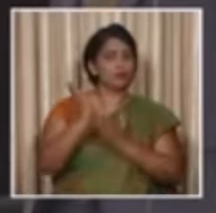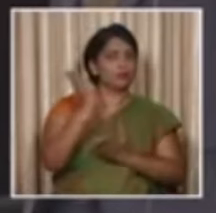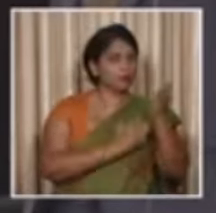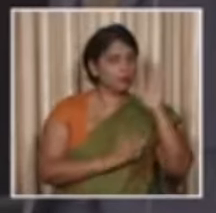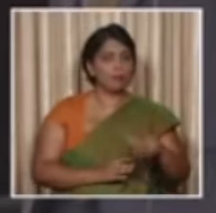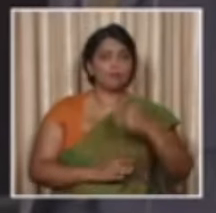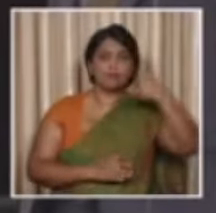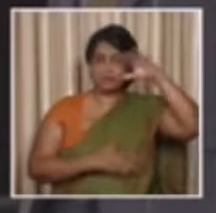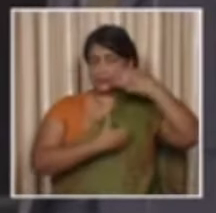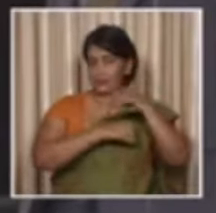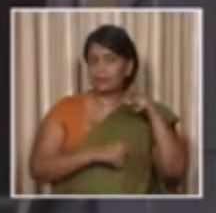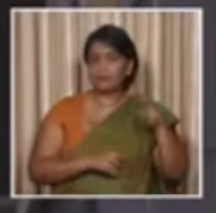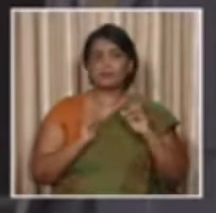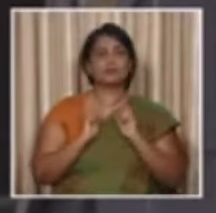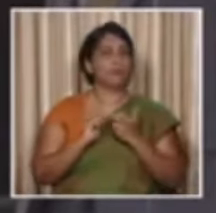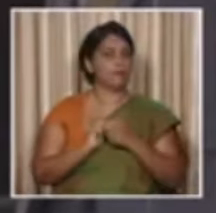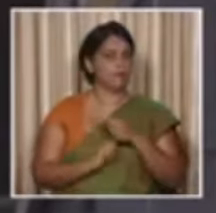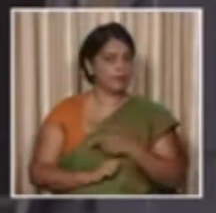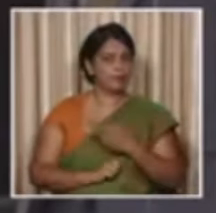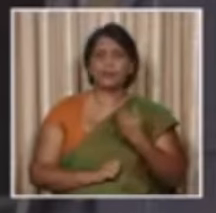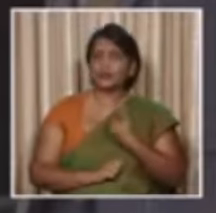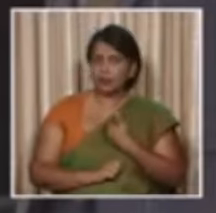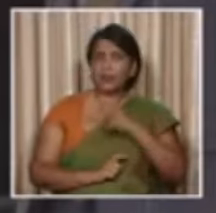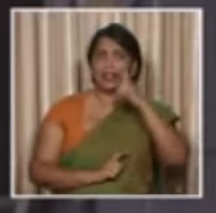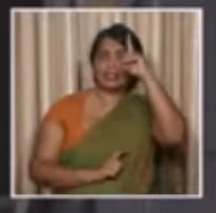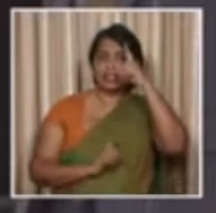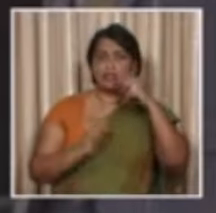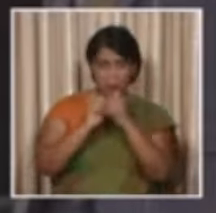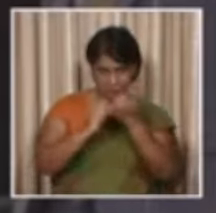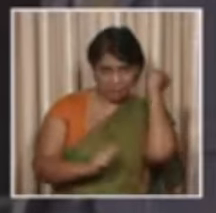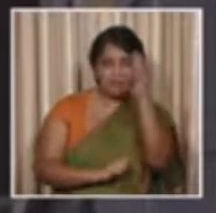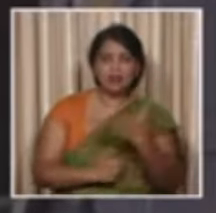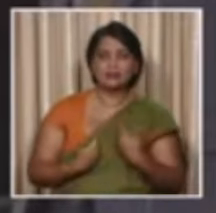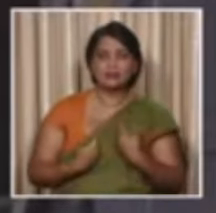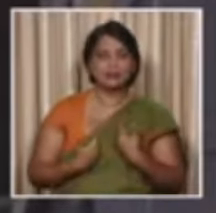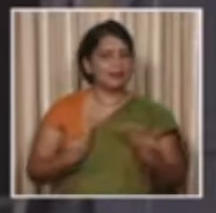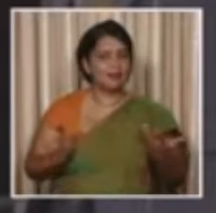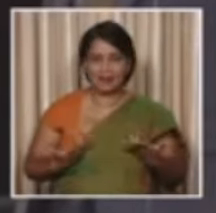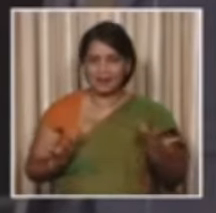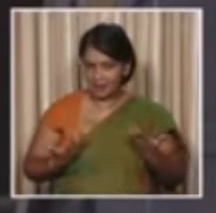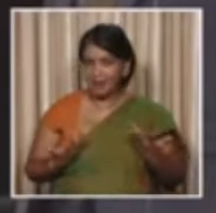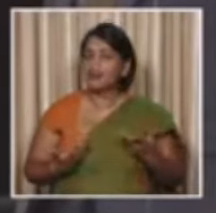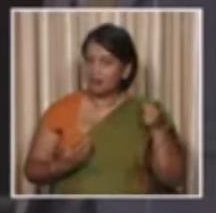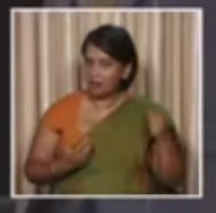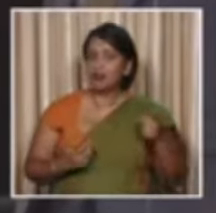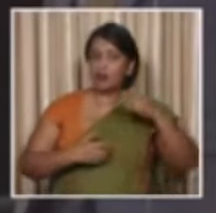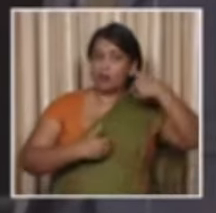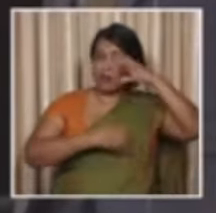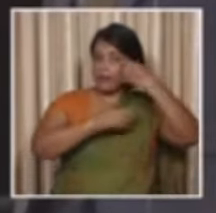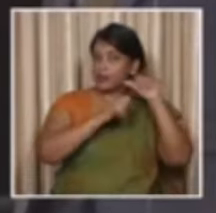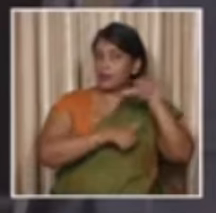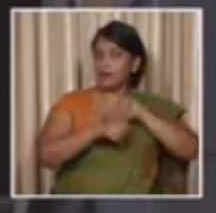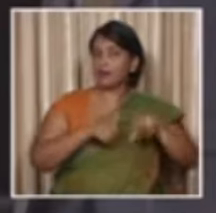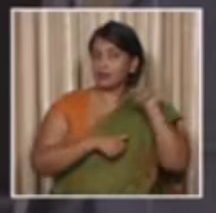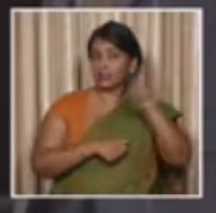තියනේ පුරාවිද්‍යාට හානි කරා කියලා. අපි දෙයියෝට අපි හානි කරනවද? නෑනේ. දැන් ඒකේ පුරාවිද්‍ය ආයතනය